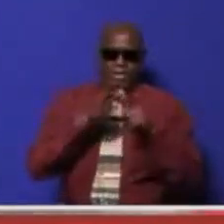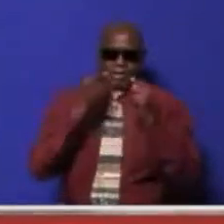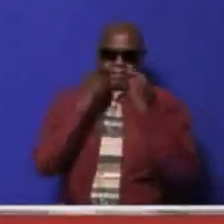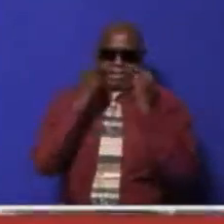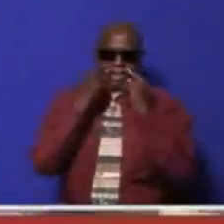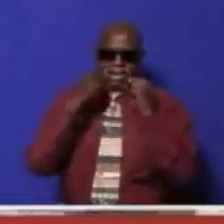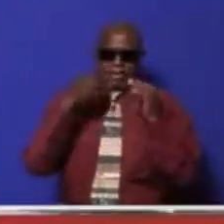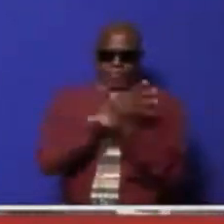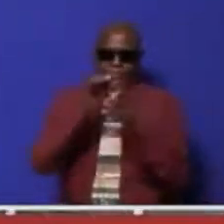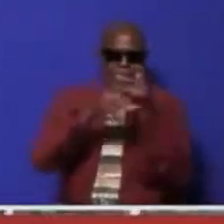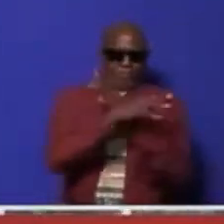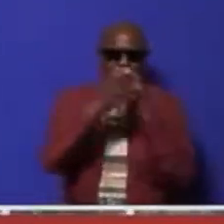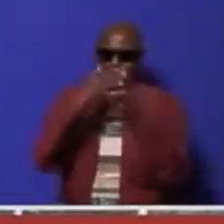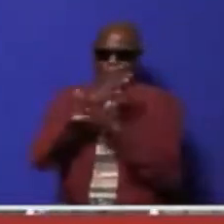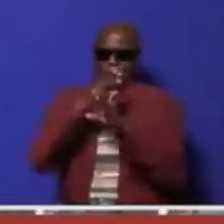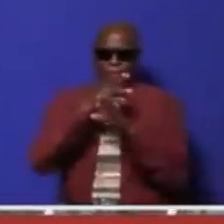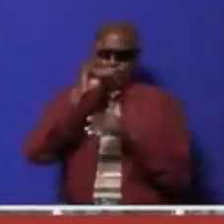ya polisi na waandamanaji.